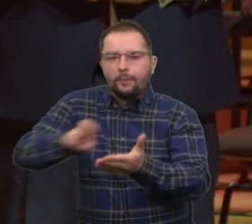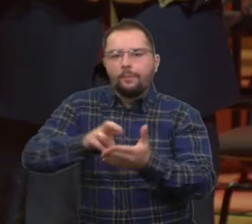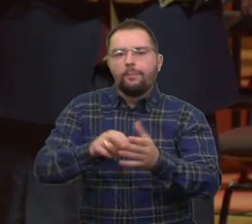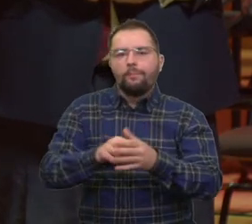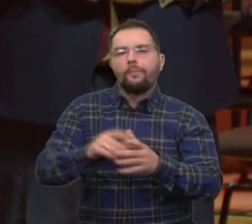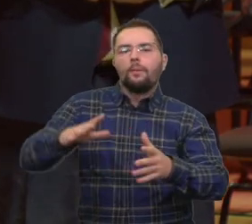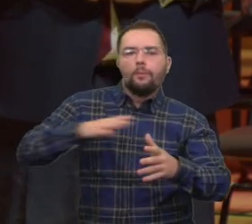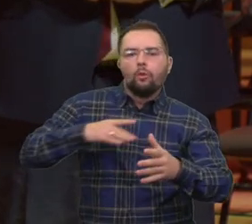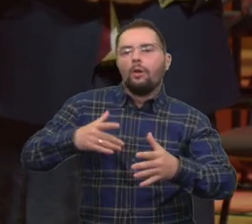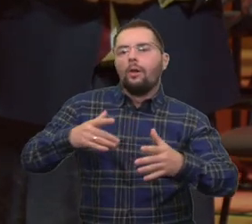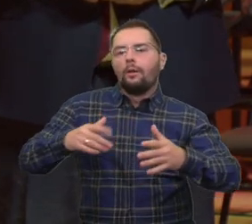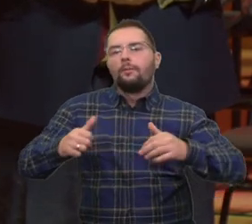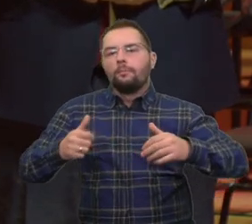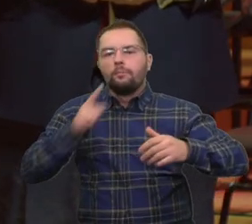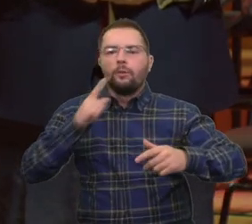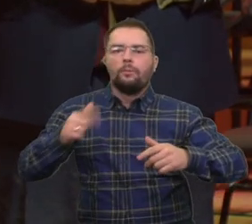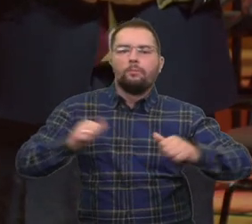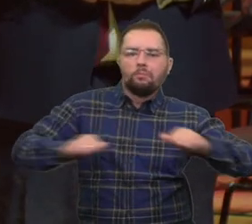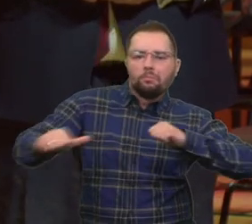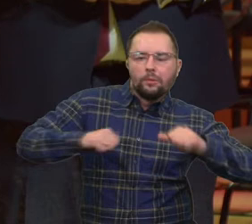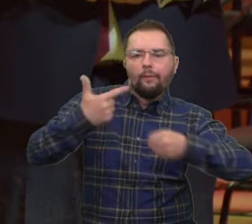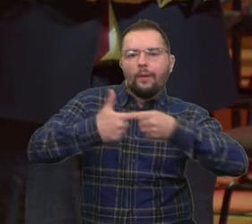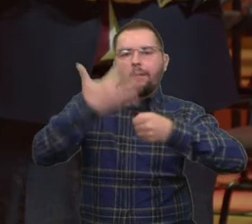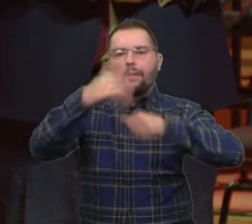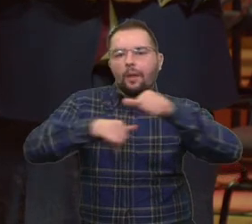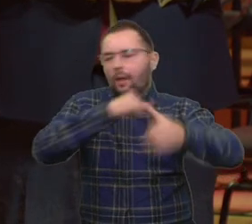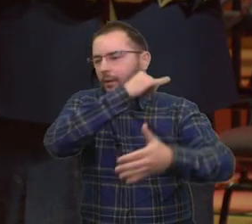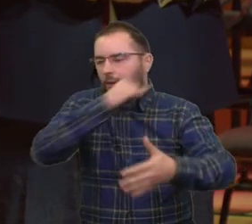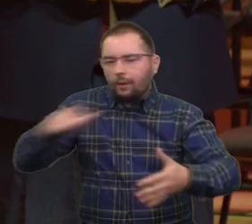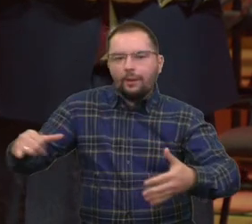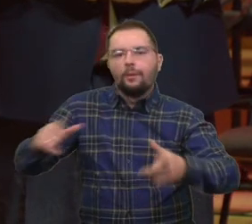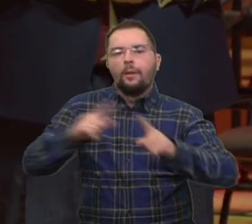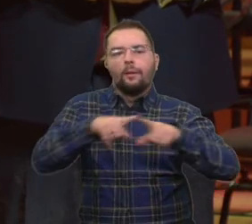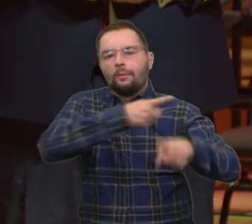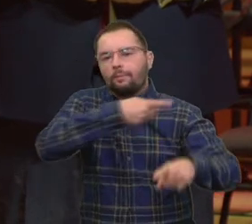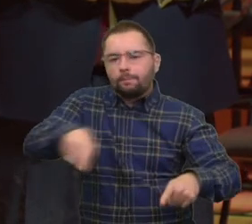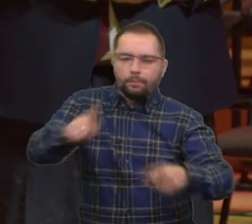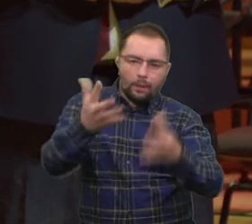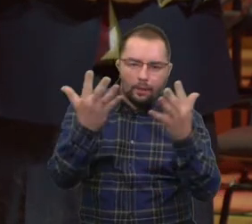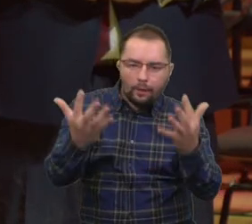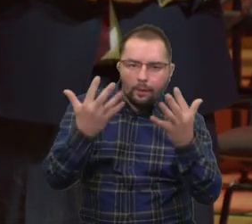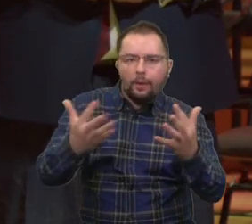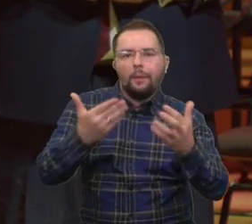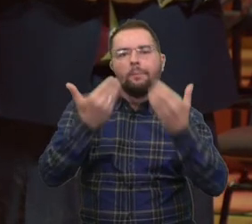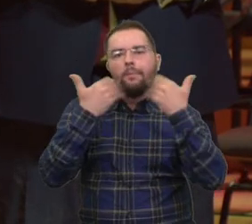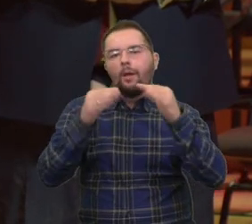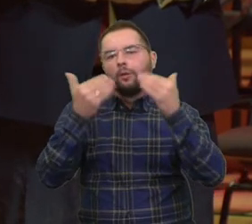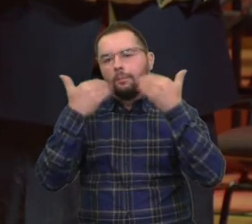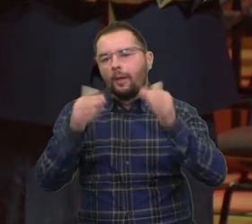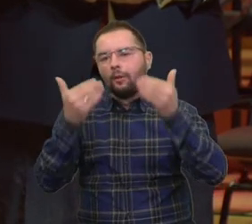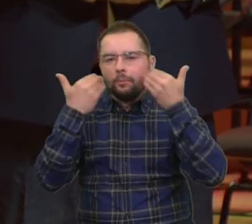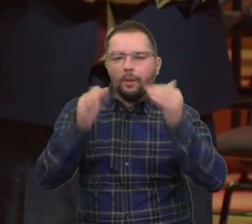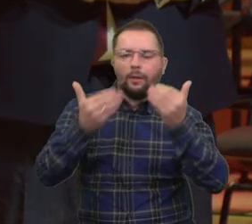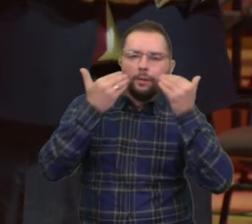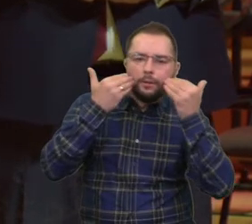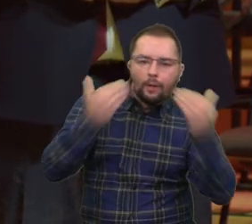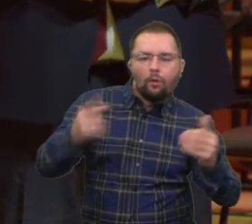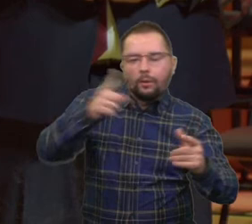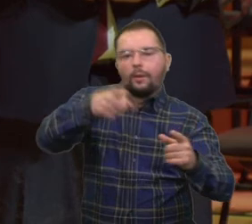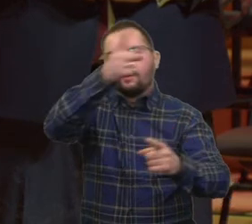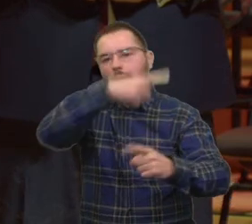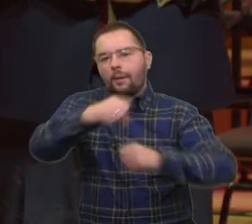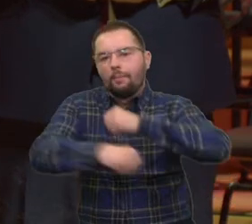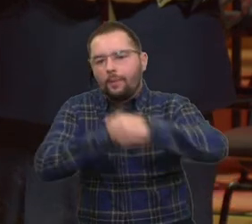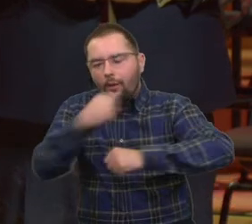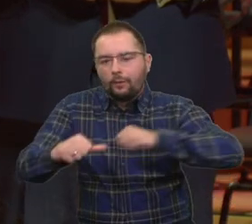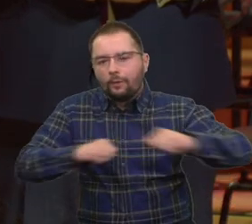sprawowali różne funkcje w ciągu tych 25 lat, chciałem na wasze ręce złożyć wielkie podziękowania wam, pracownikom